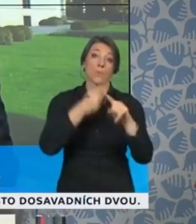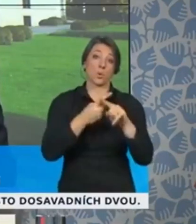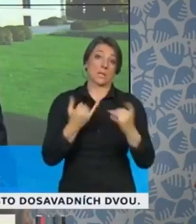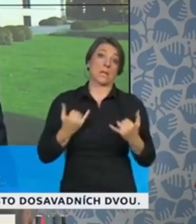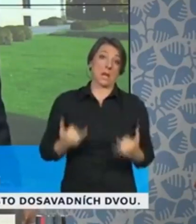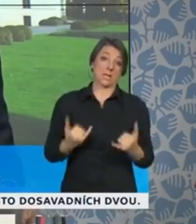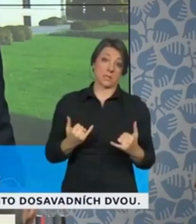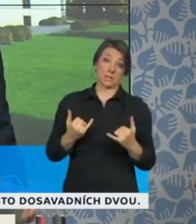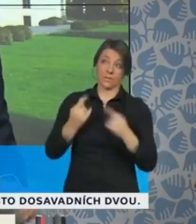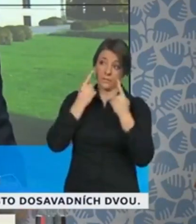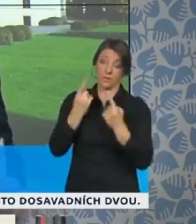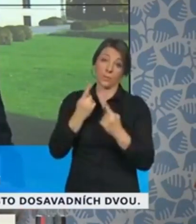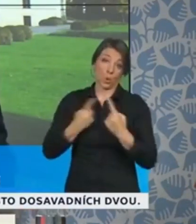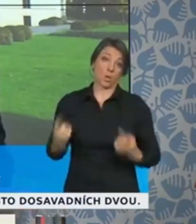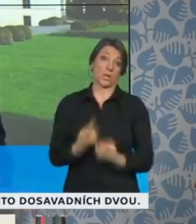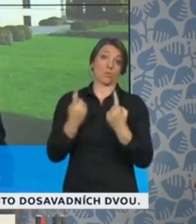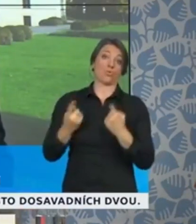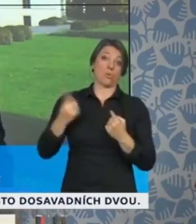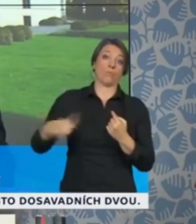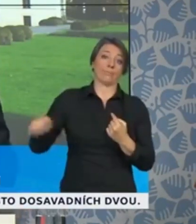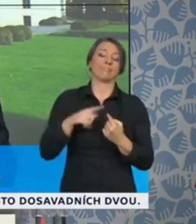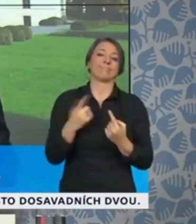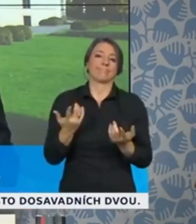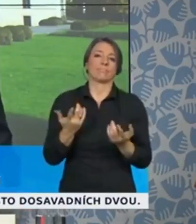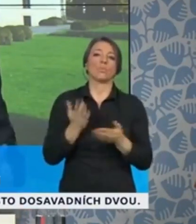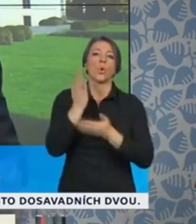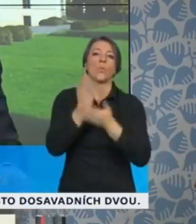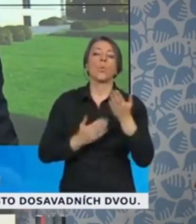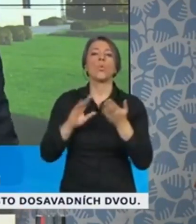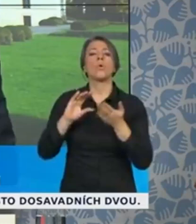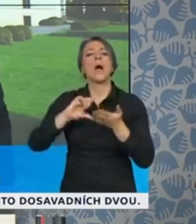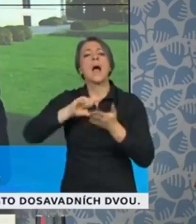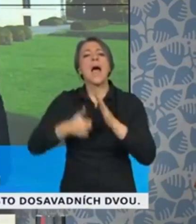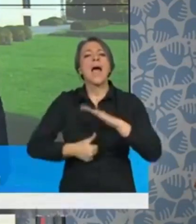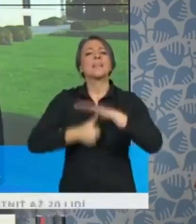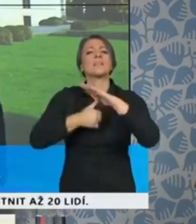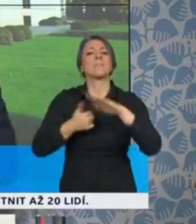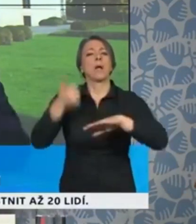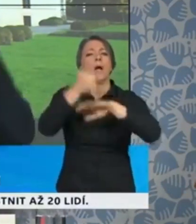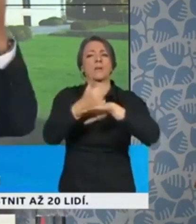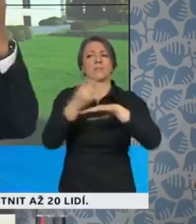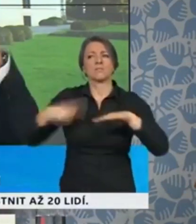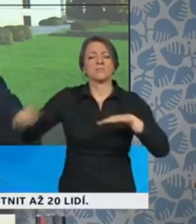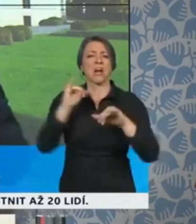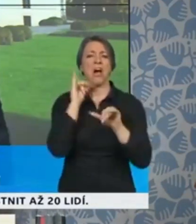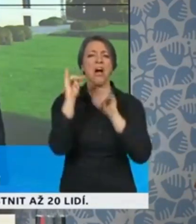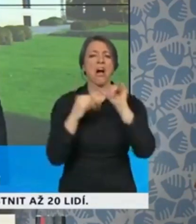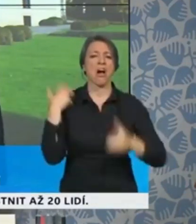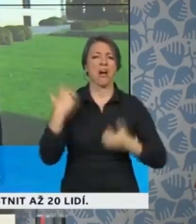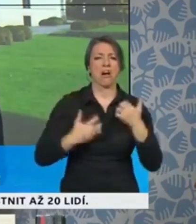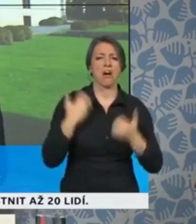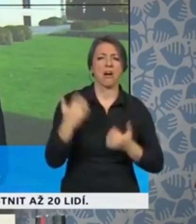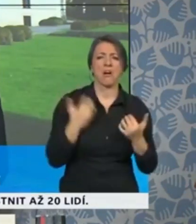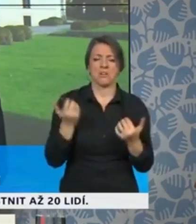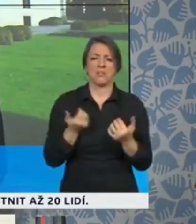velice líto, že někteří hejtmani dělají politiku a křičí, že